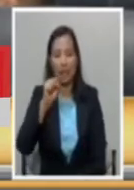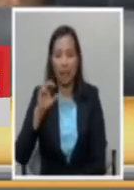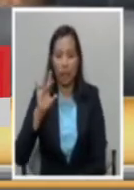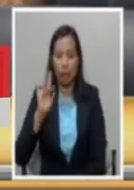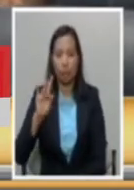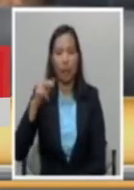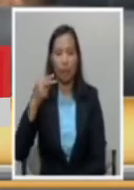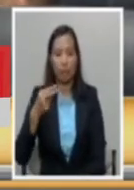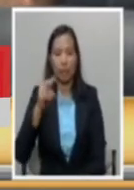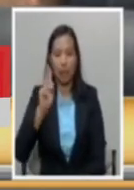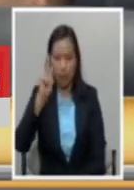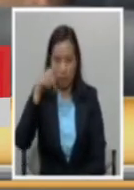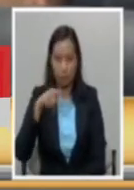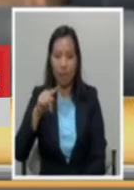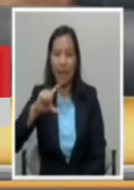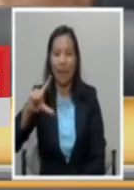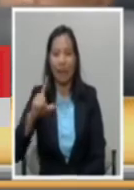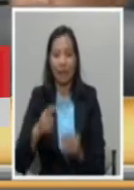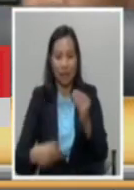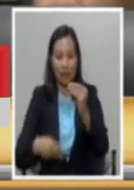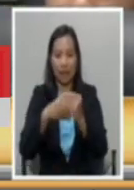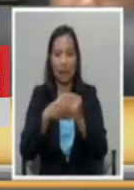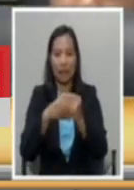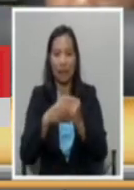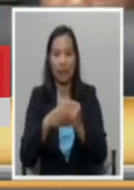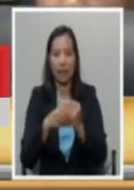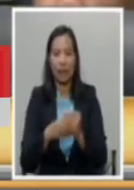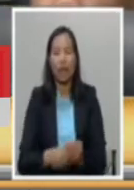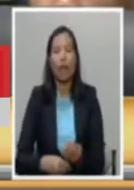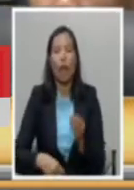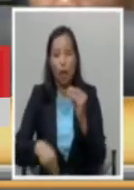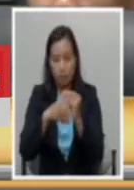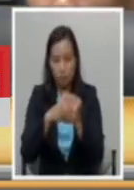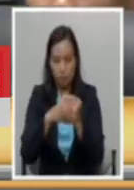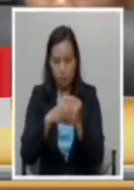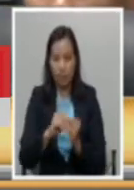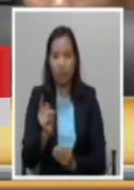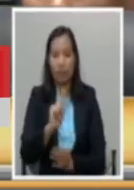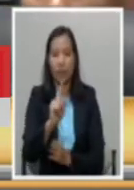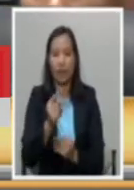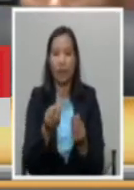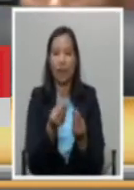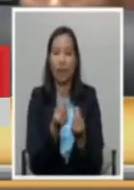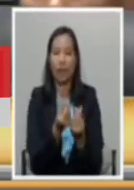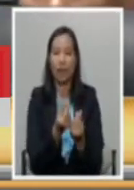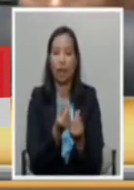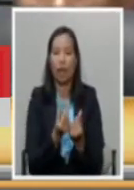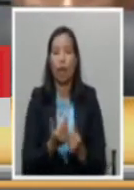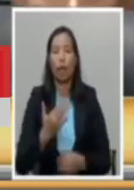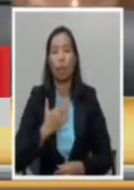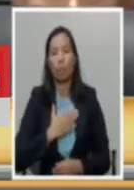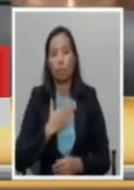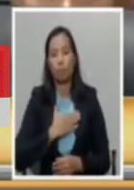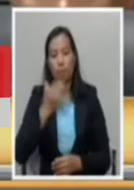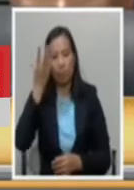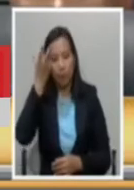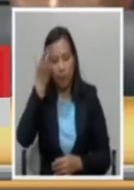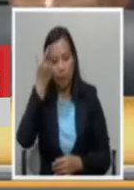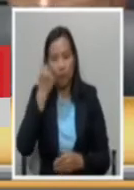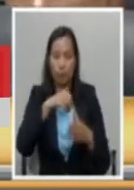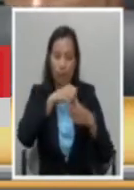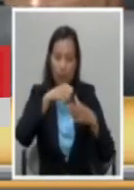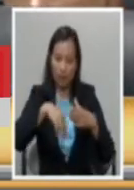181,000 ล้านที่จะเพิ่มขึ้นนั้นเนี่ยมันจะเพิ่มขึ้นมาจากไหนมันเป็นตัวเลขที่ผมคิดว่ามันมีความผิดพลา